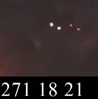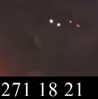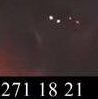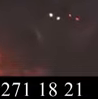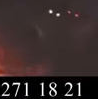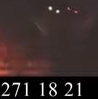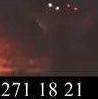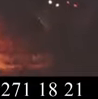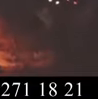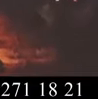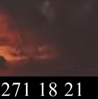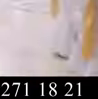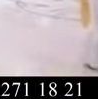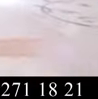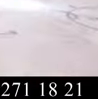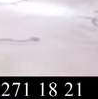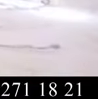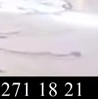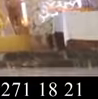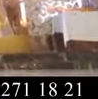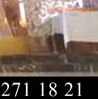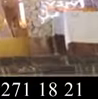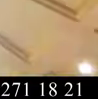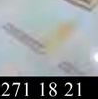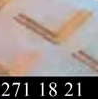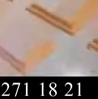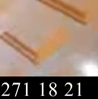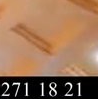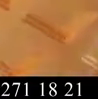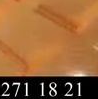Спонсор курса валют – комплекс «Арбат».